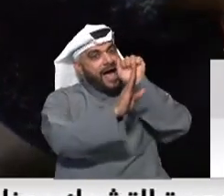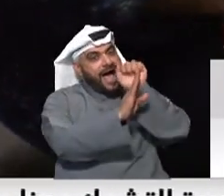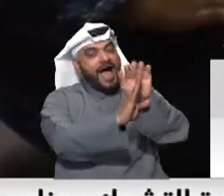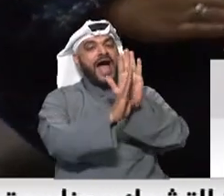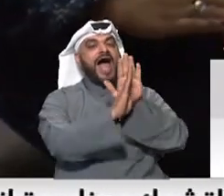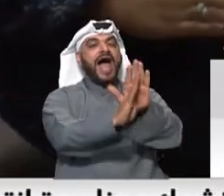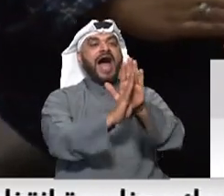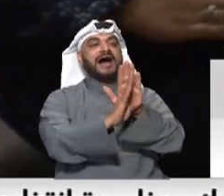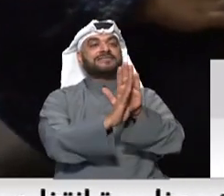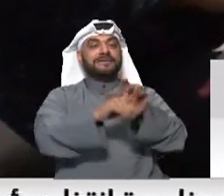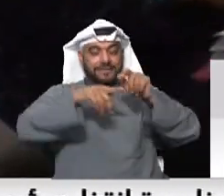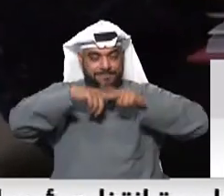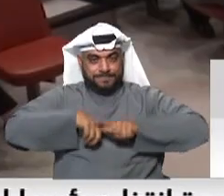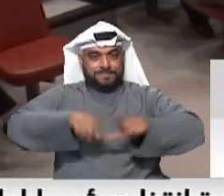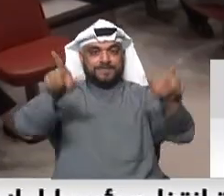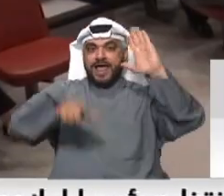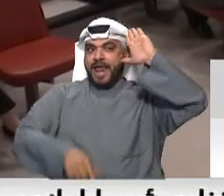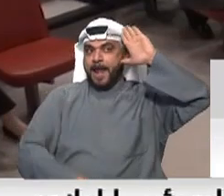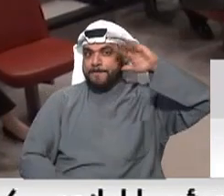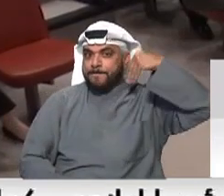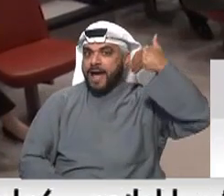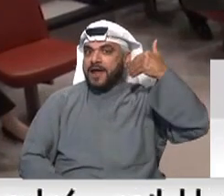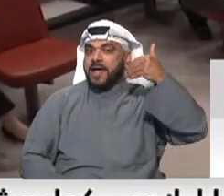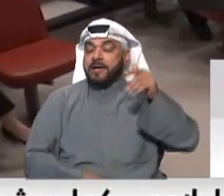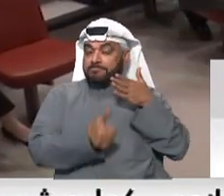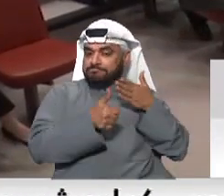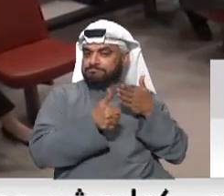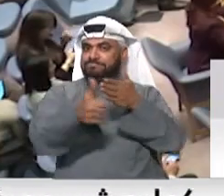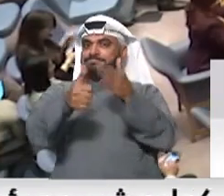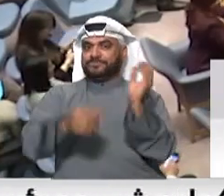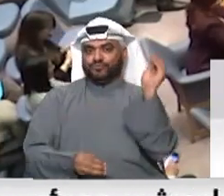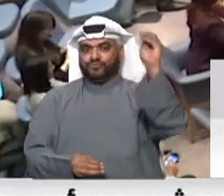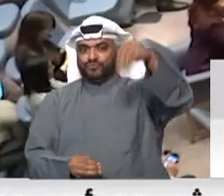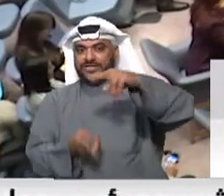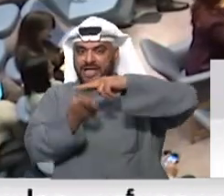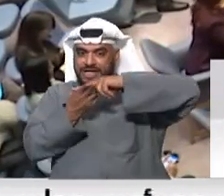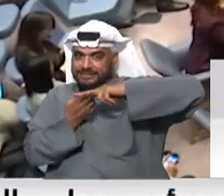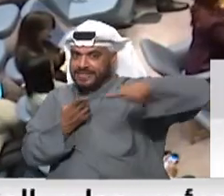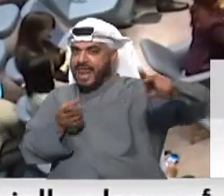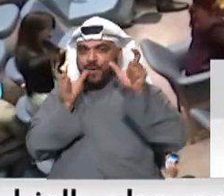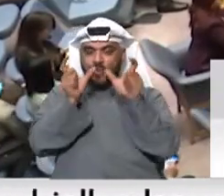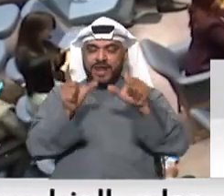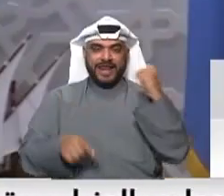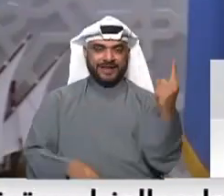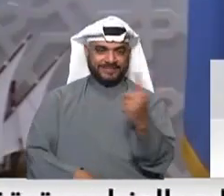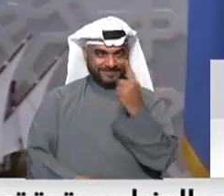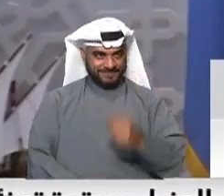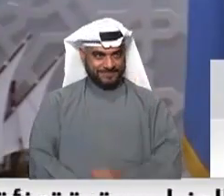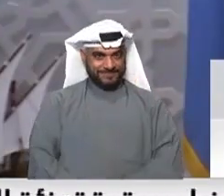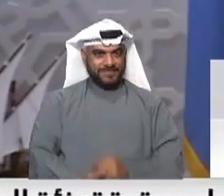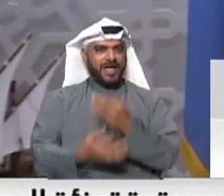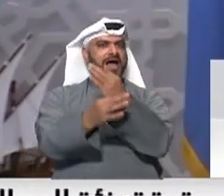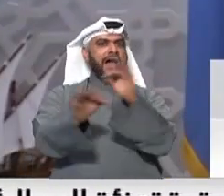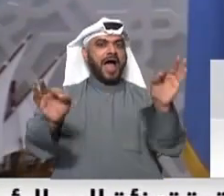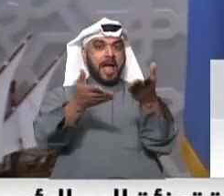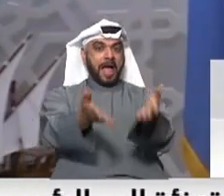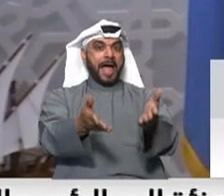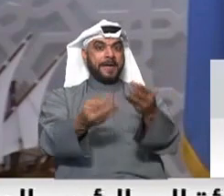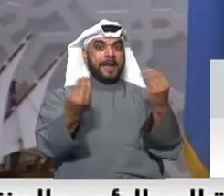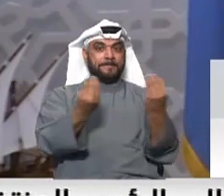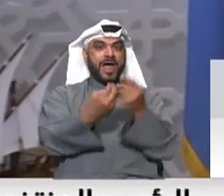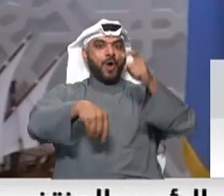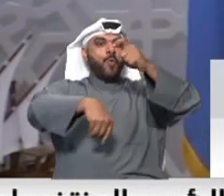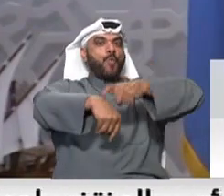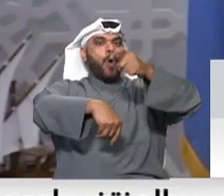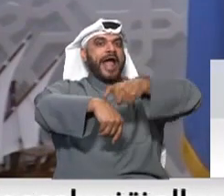كاعتراف دولي بدور المراه القيادي في تحقيق السلام والامن الدوليين كل هذا الحدث تزامن